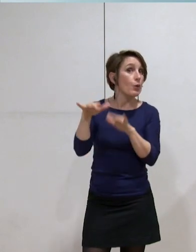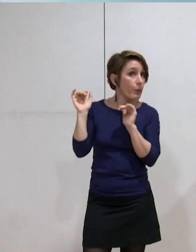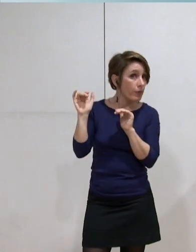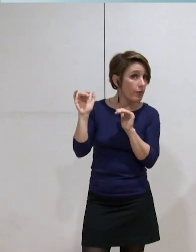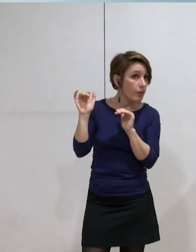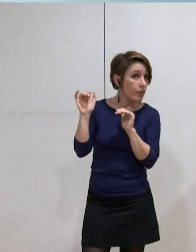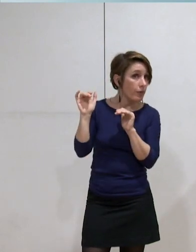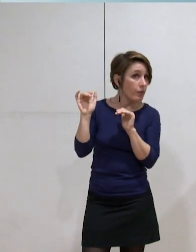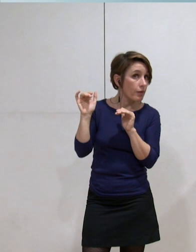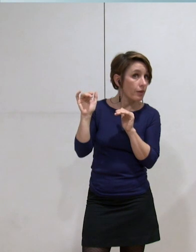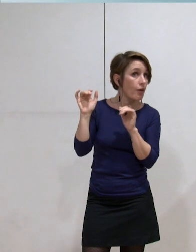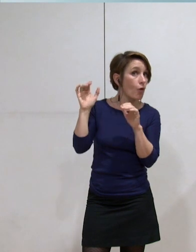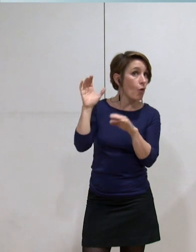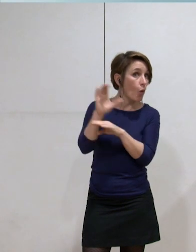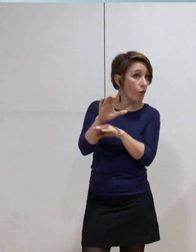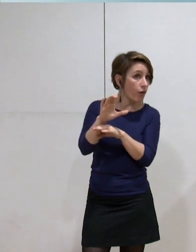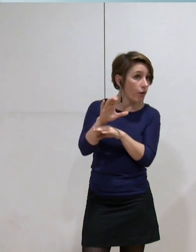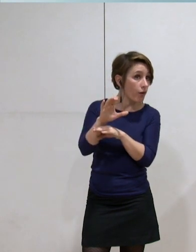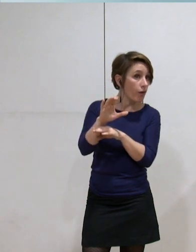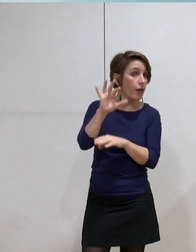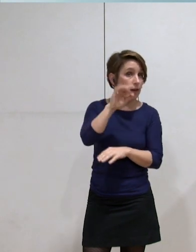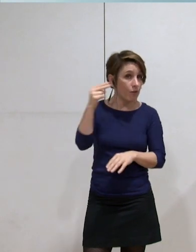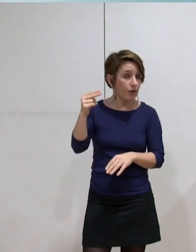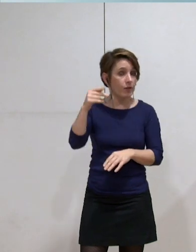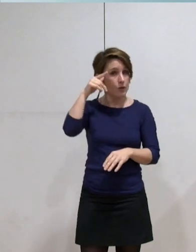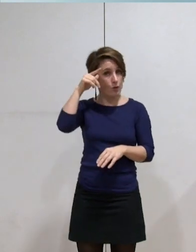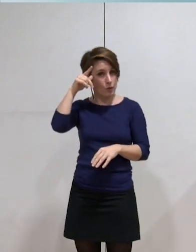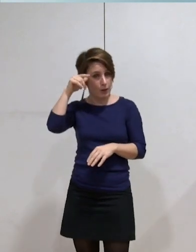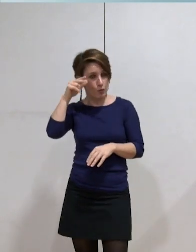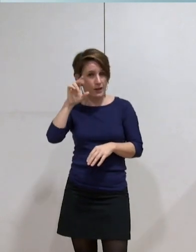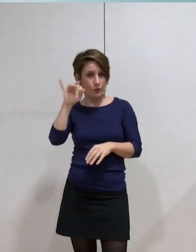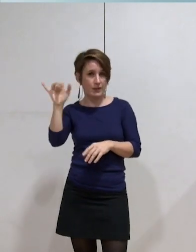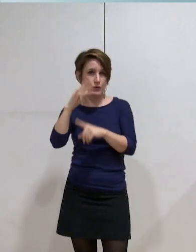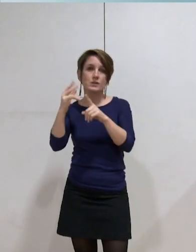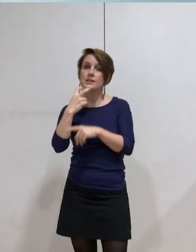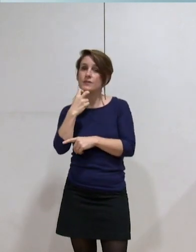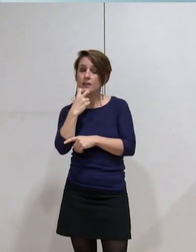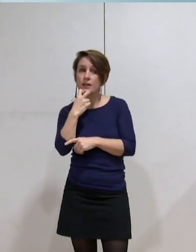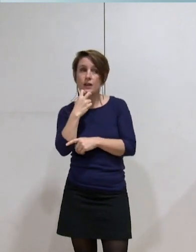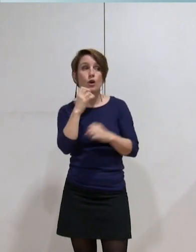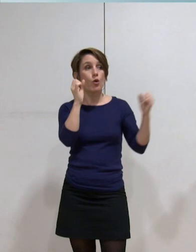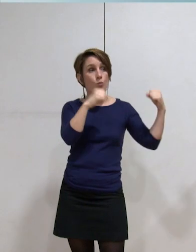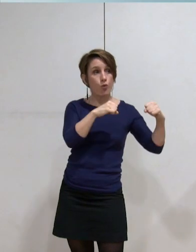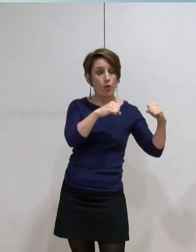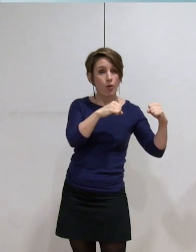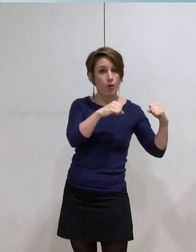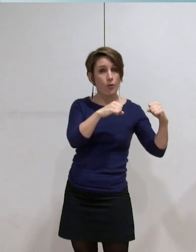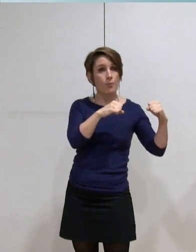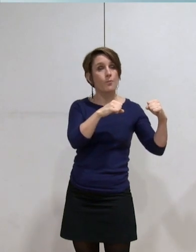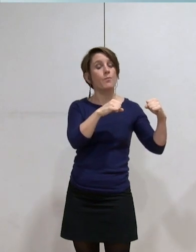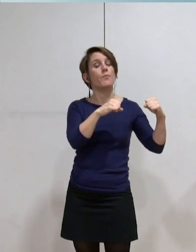s'abstient qui vote contre Front national républicain udi société civile qui vote